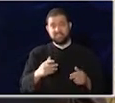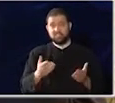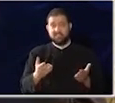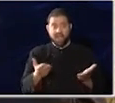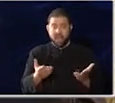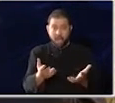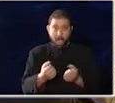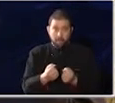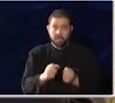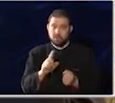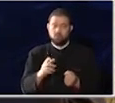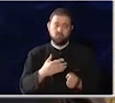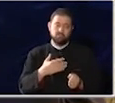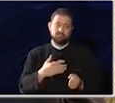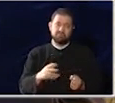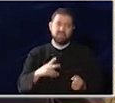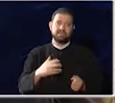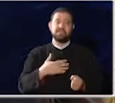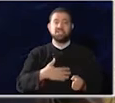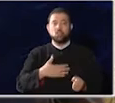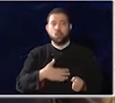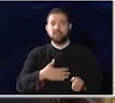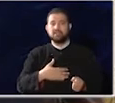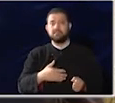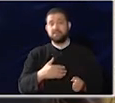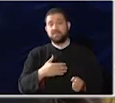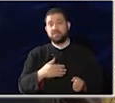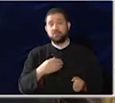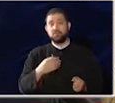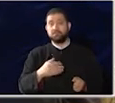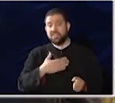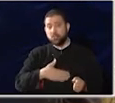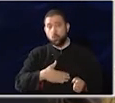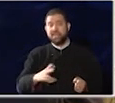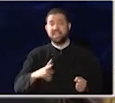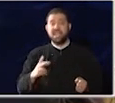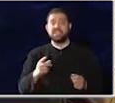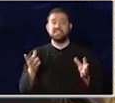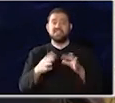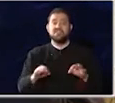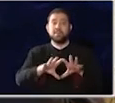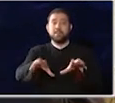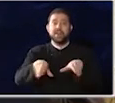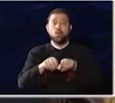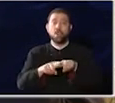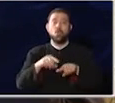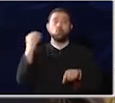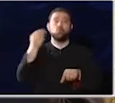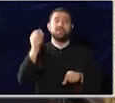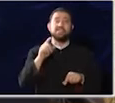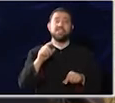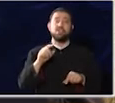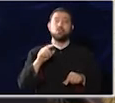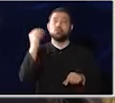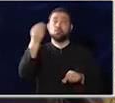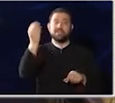ce apare și nu este ceva de dorit. De dorit este să fim cu Dumnezeu și El,